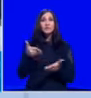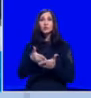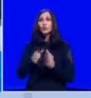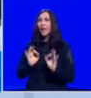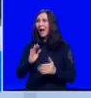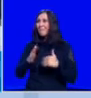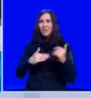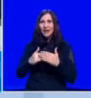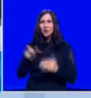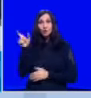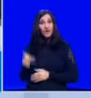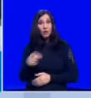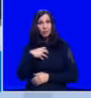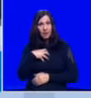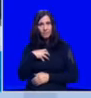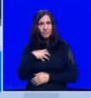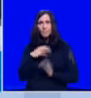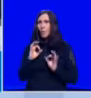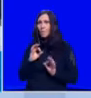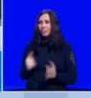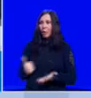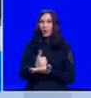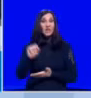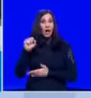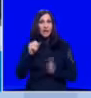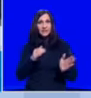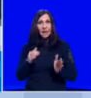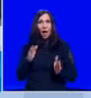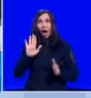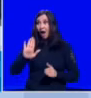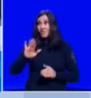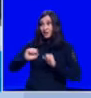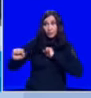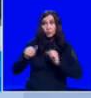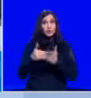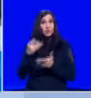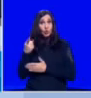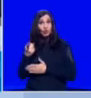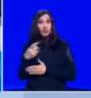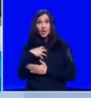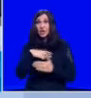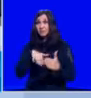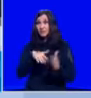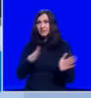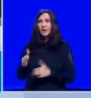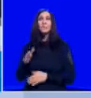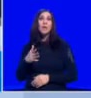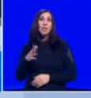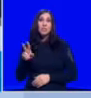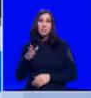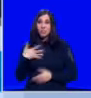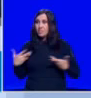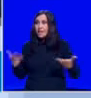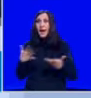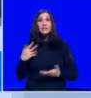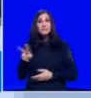практика човекът на ГЕРБ в момента оглави човек... касата. А вие се бунтувате срещу това, че ГЕРБ се намества. Ама ние искаме и единият и другият да бъдат